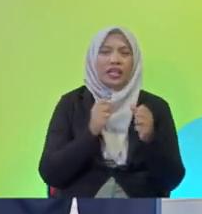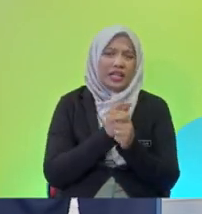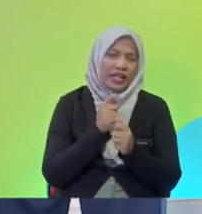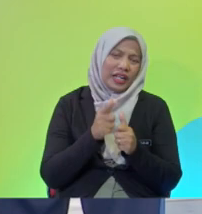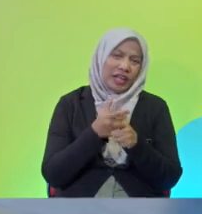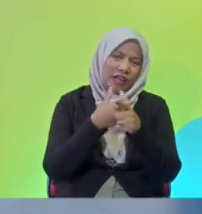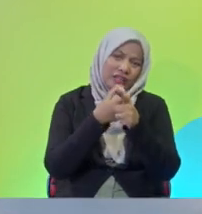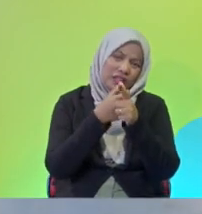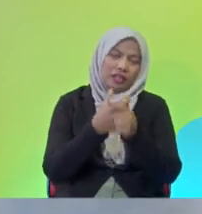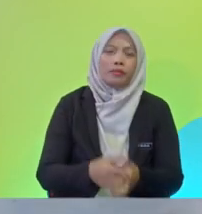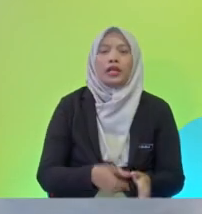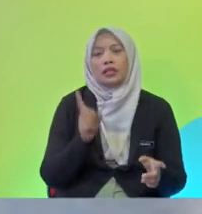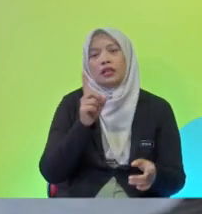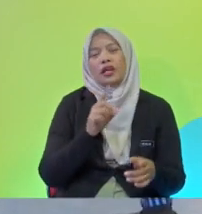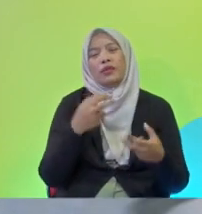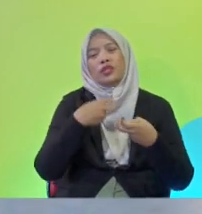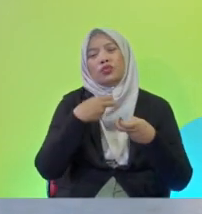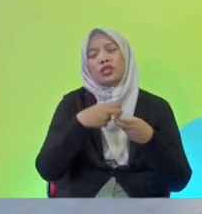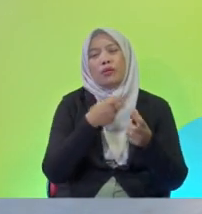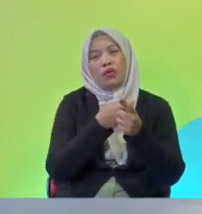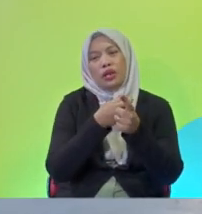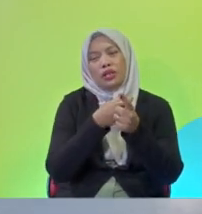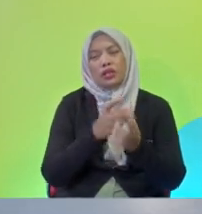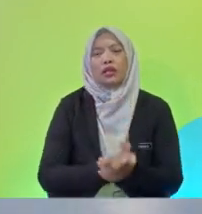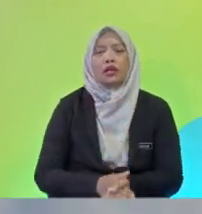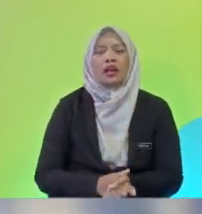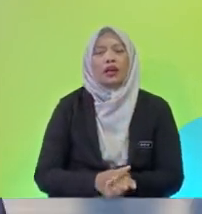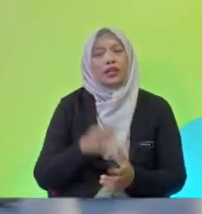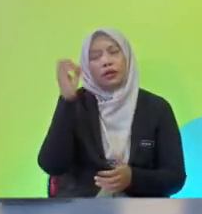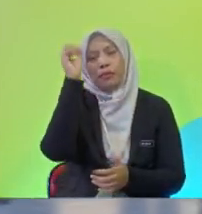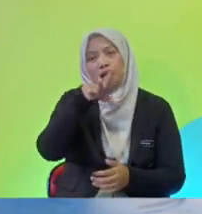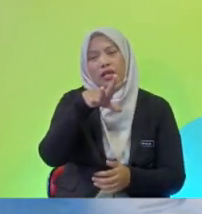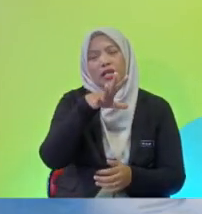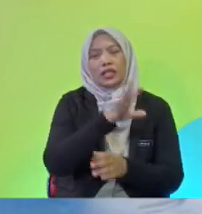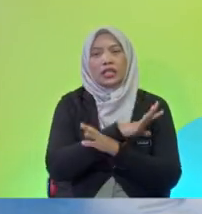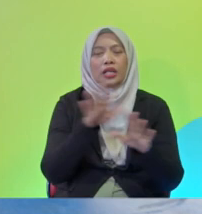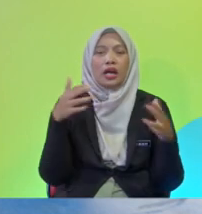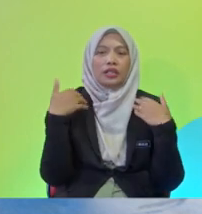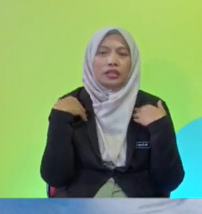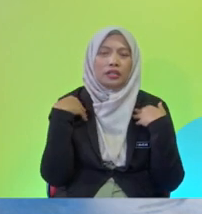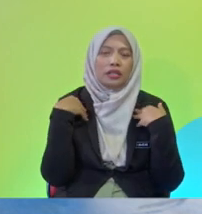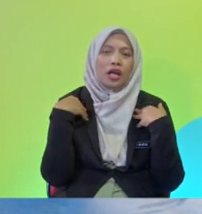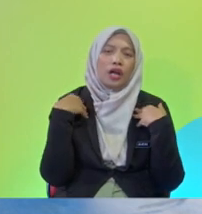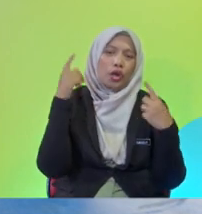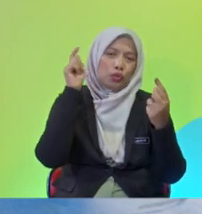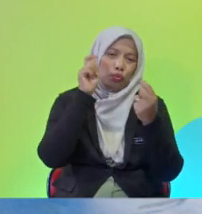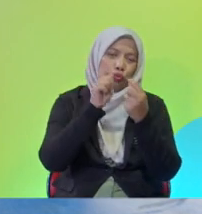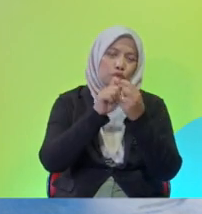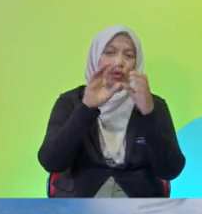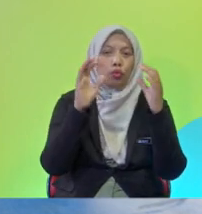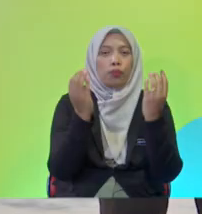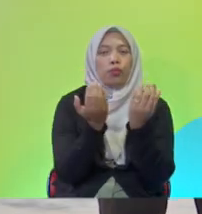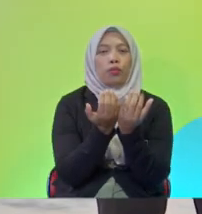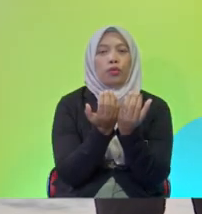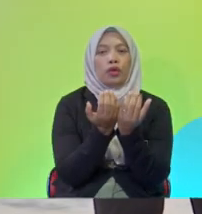Sasaran yang kena tu datang bola serentak, memang akan susah nak lari. Dan daripada mereka baling, orang kata tidak ada arah tuju, lebih baik dia kumpulkan